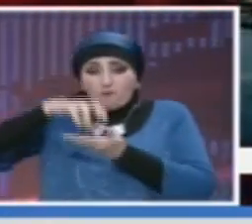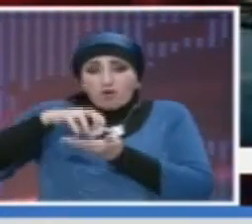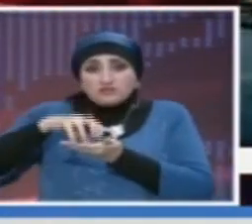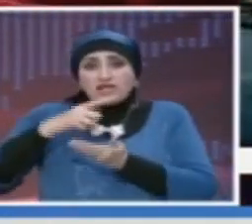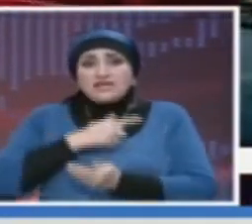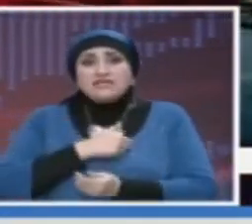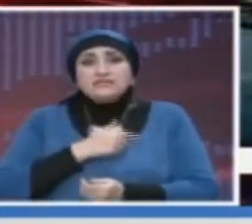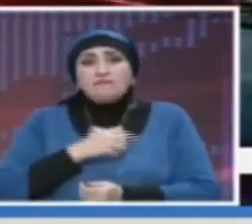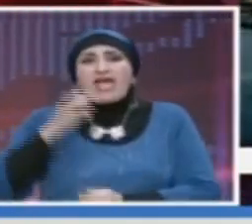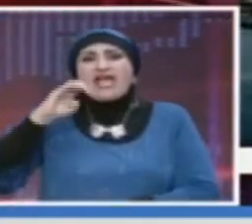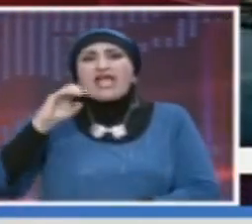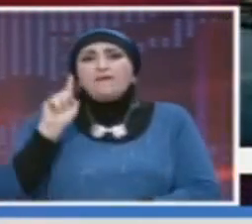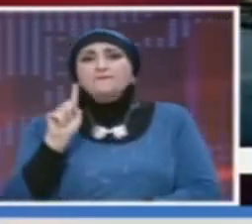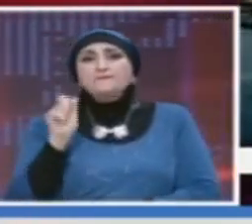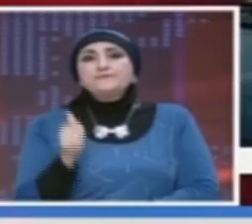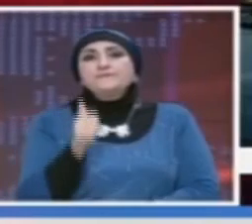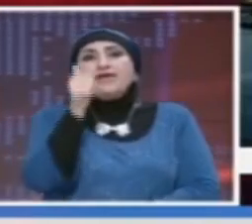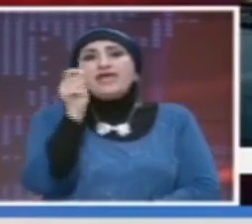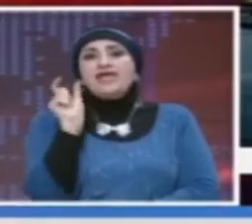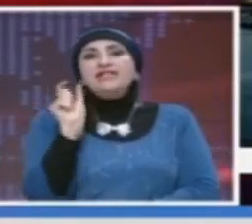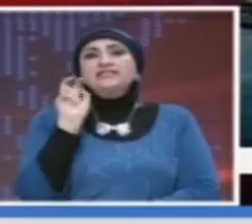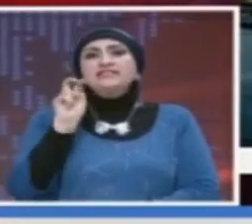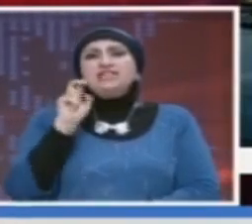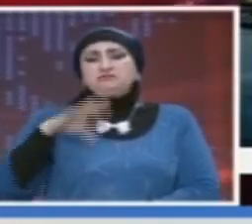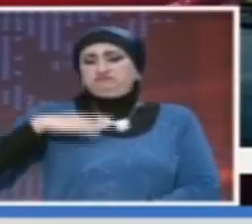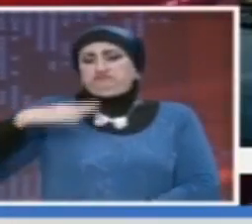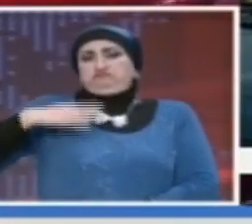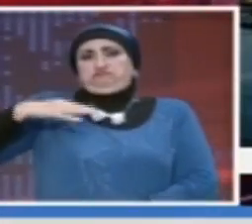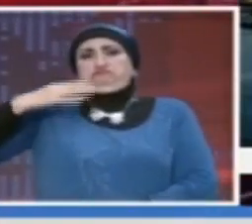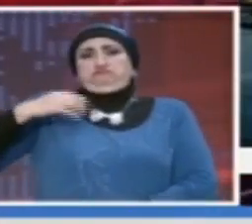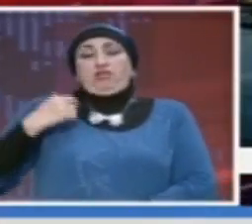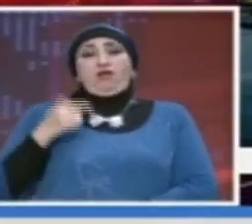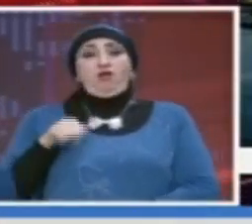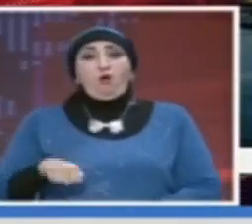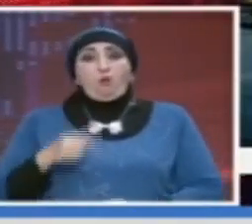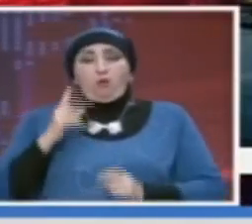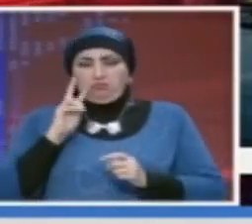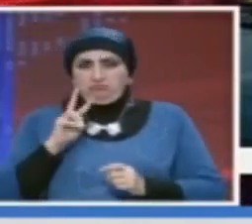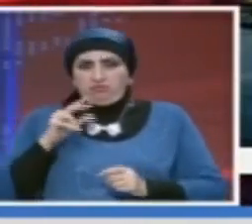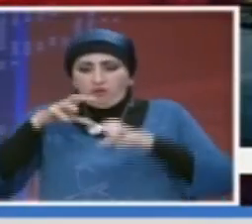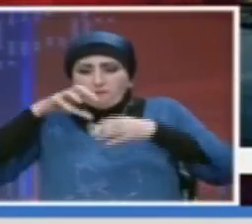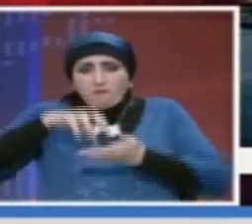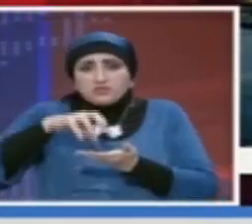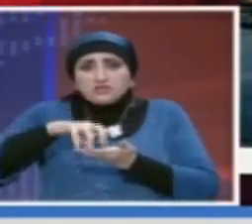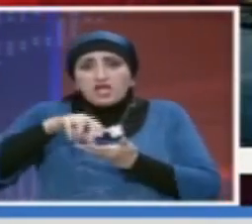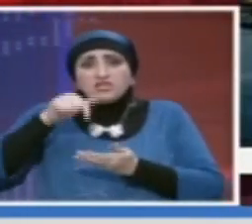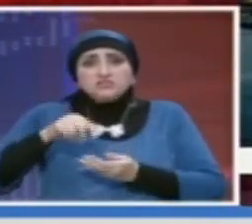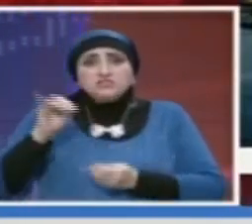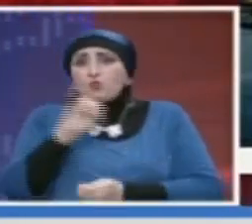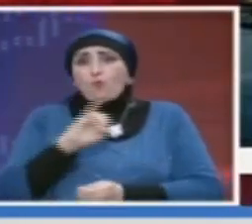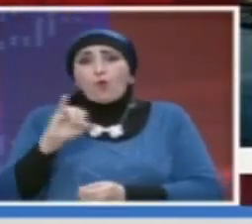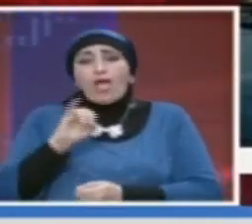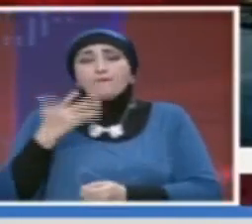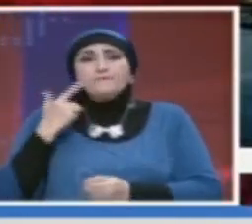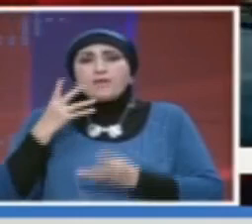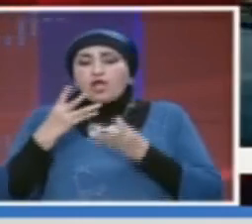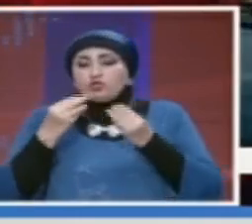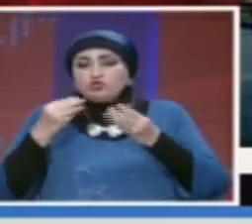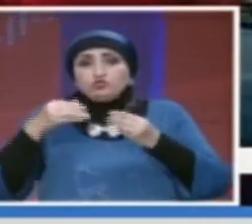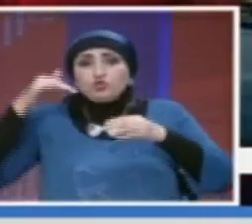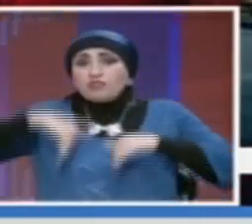اسمها جبانة كبار رجال الدولة بسقارة. والمنطقة دي منطقة مهمة جدا وغنية